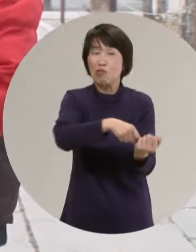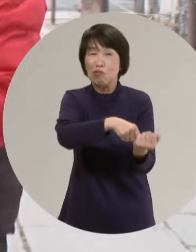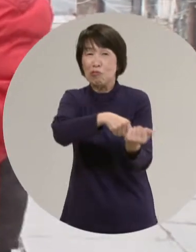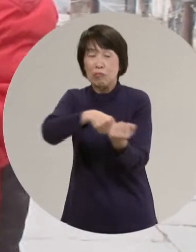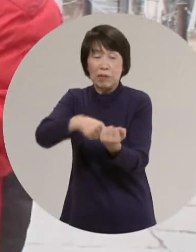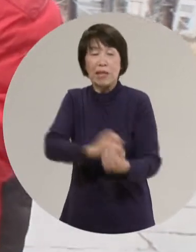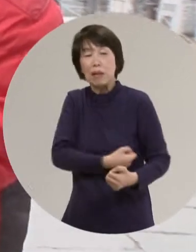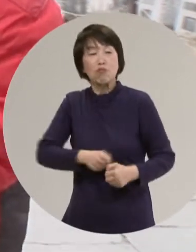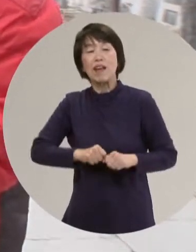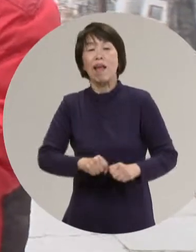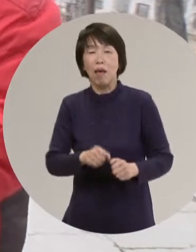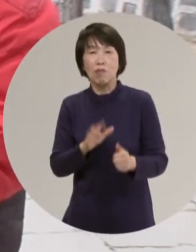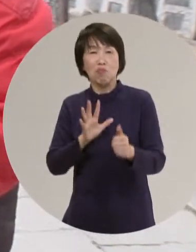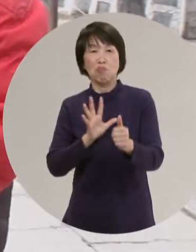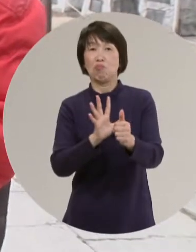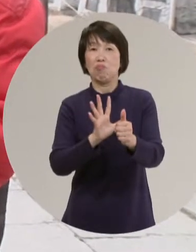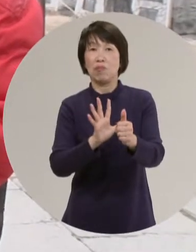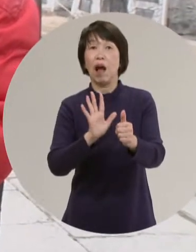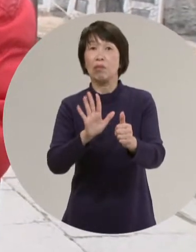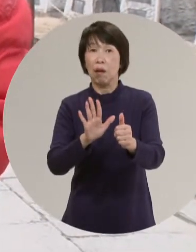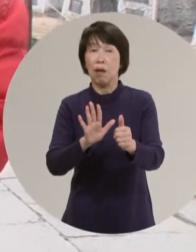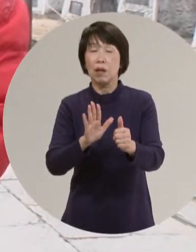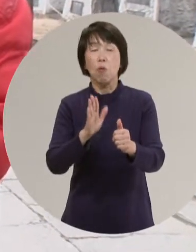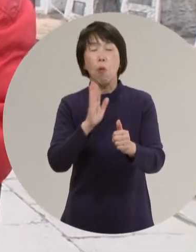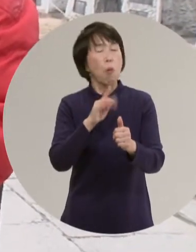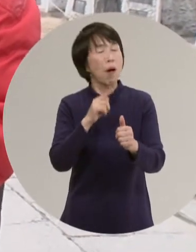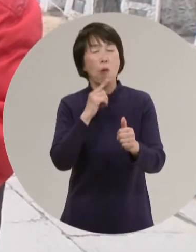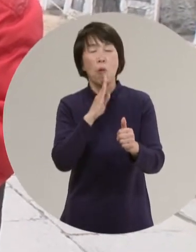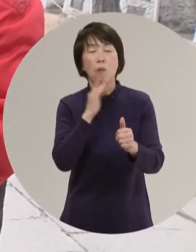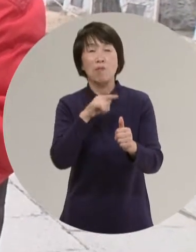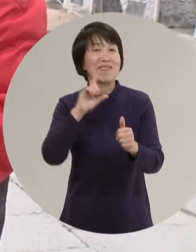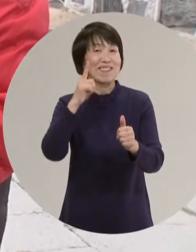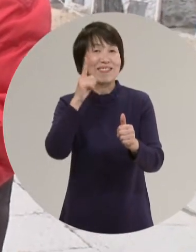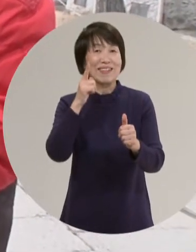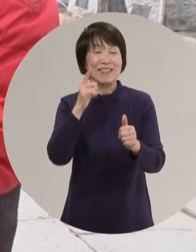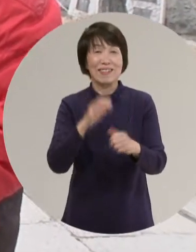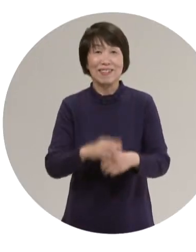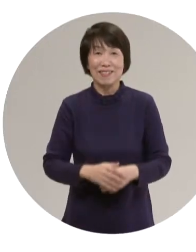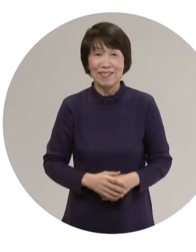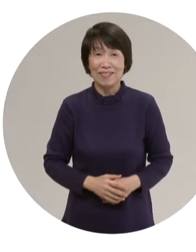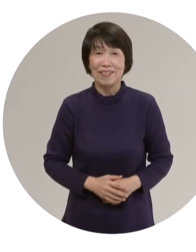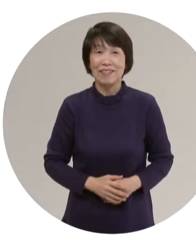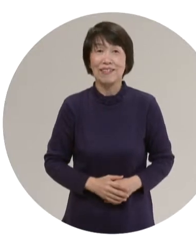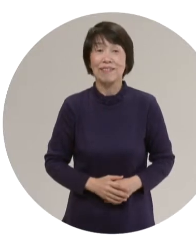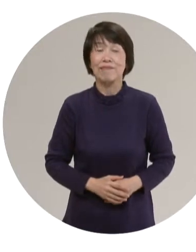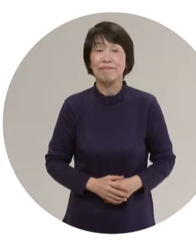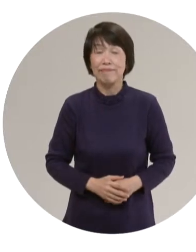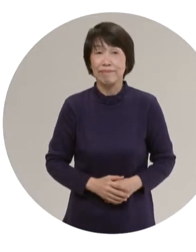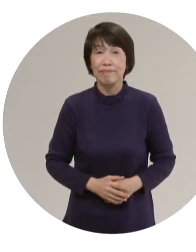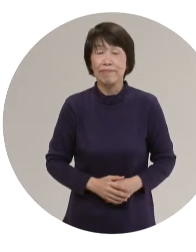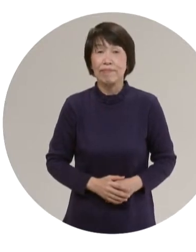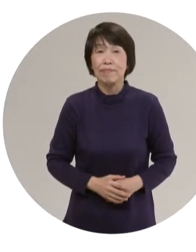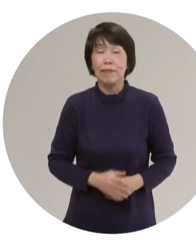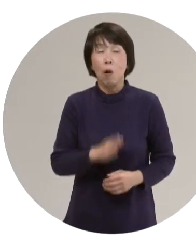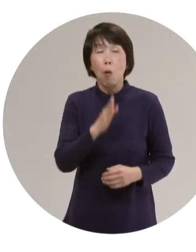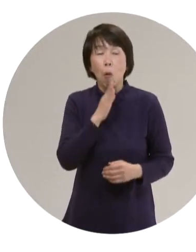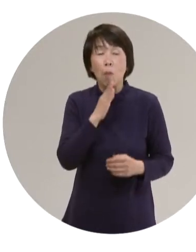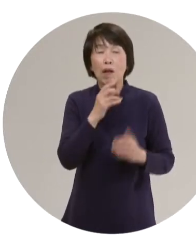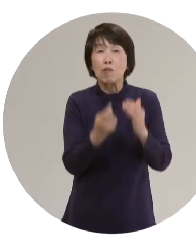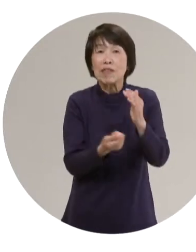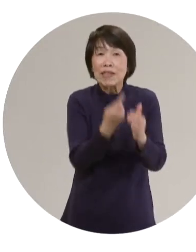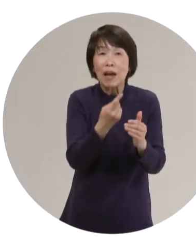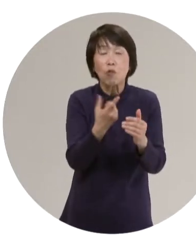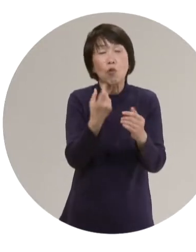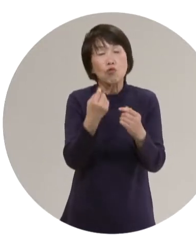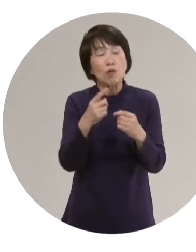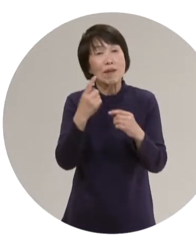されてね、うん、切腹せえという場面がありましたけども、はい、あれはもう真っ赤なのそうです。 ちょっとだから色つけて面白お